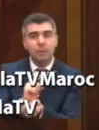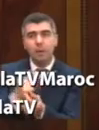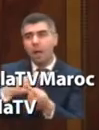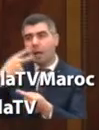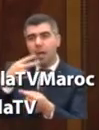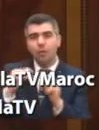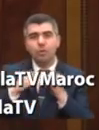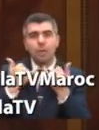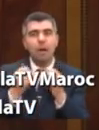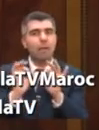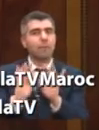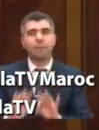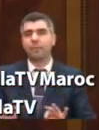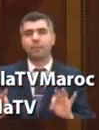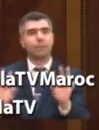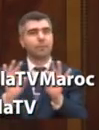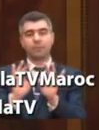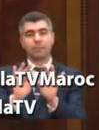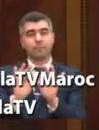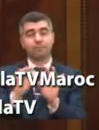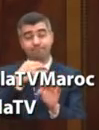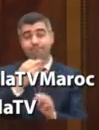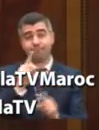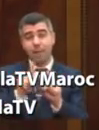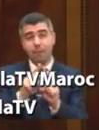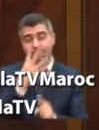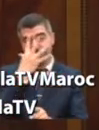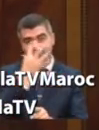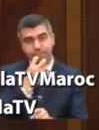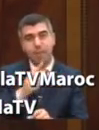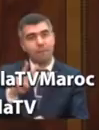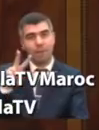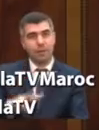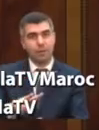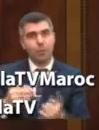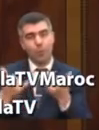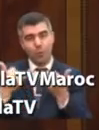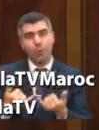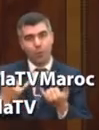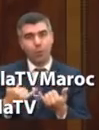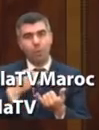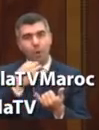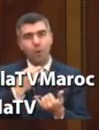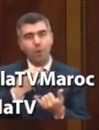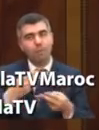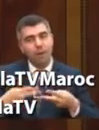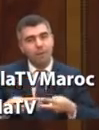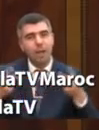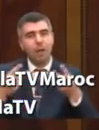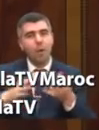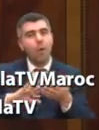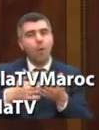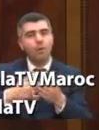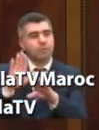هذا هو المعيار، مع كامل الأسف، الذي يسود الآن، وهي مناسبة لكي نجدد نداء